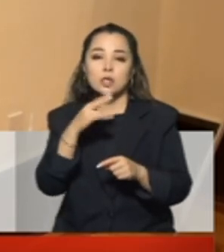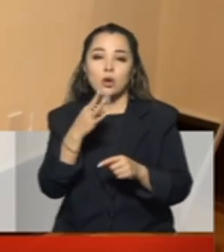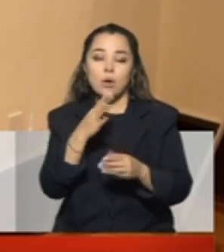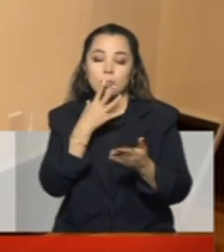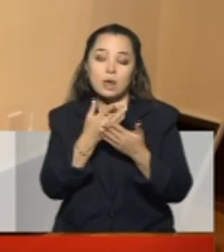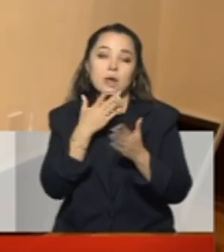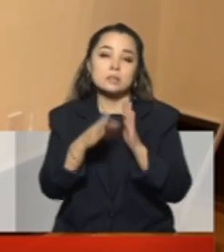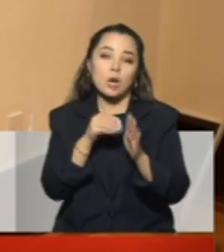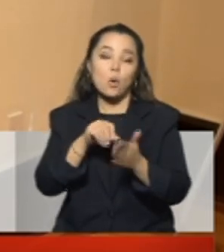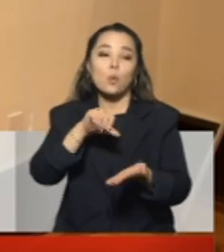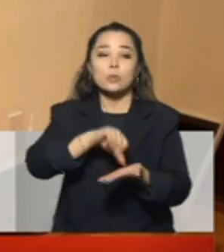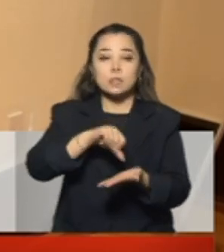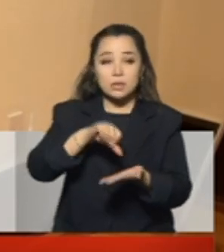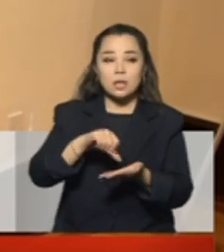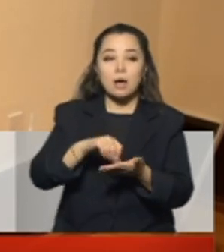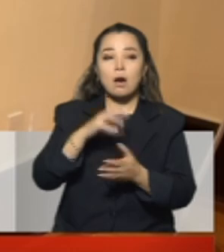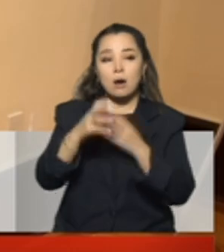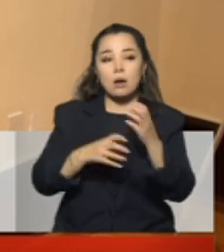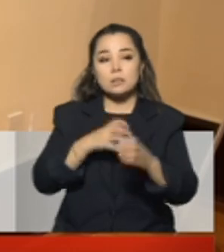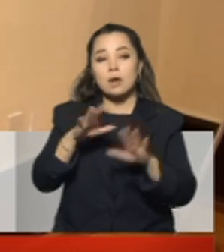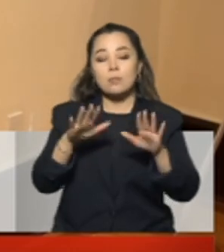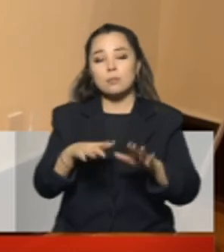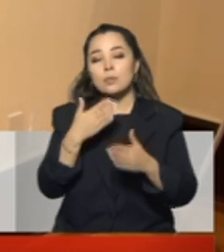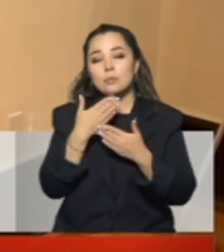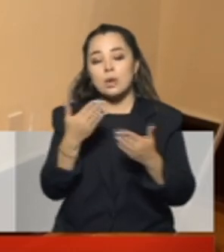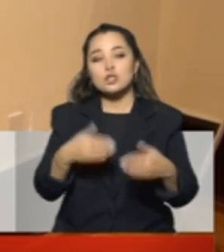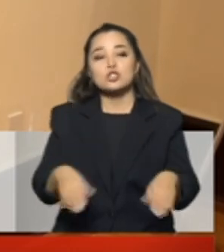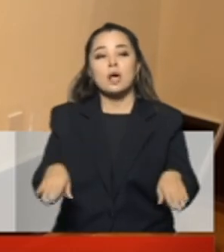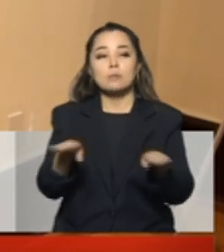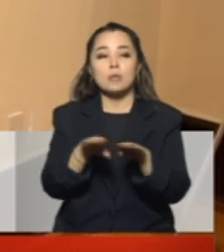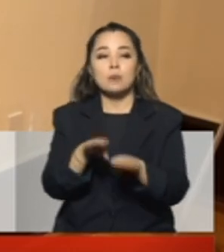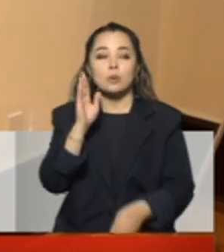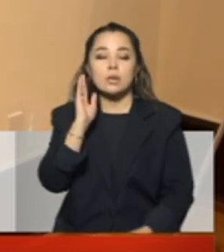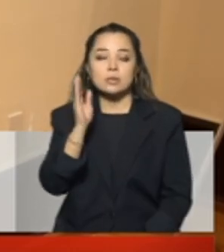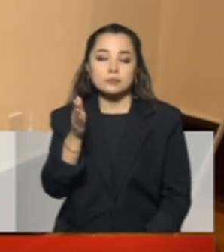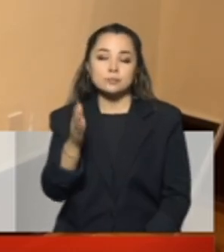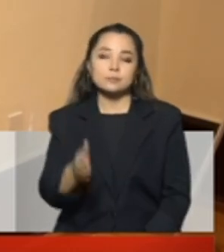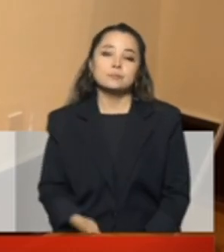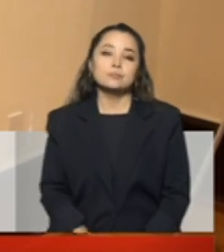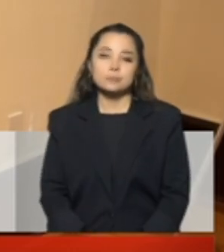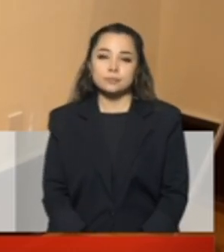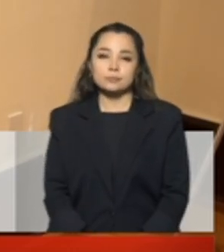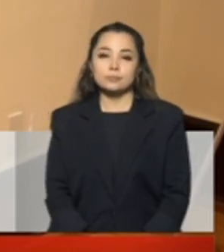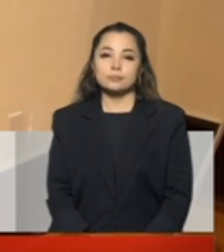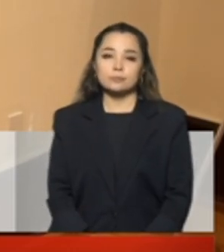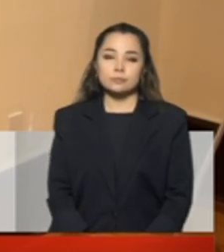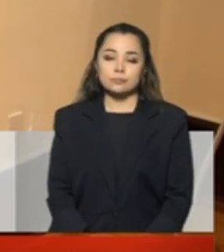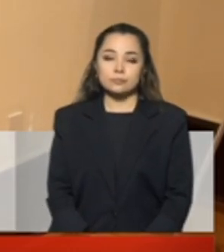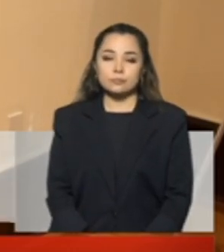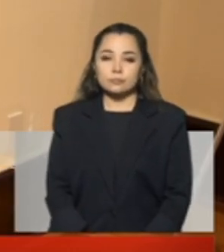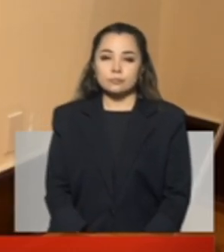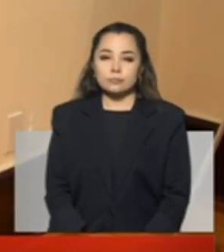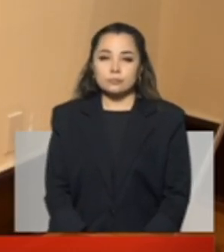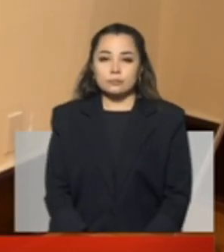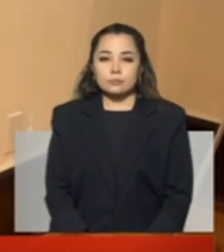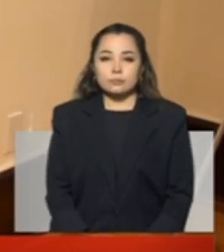қаласындағы сайлау учаскесі әлем бойынша ең соңғы болып жабылады. Жалғас Әдебекұлы, Вашингтон,